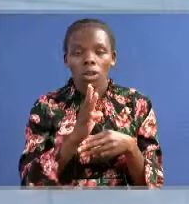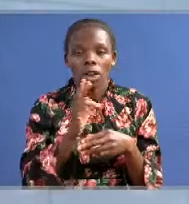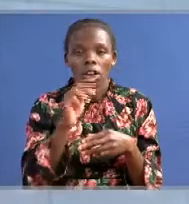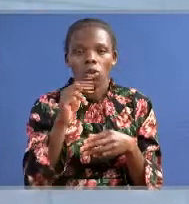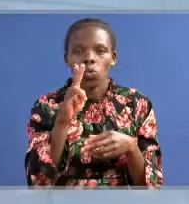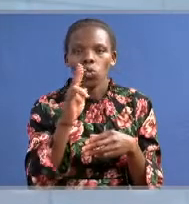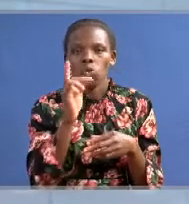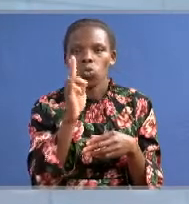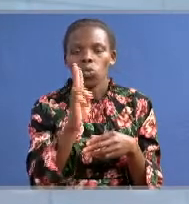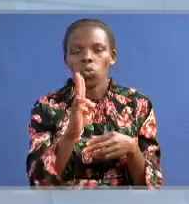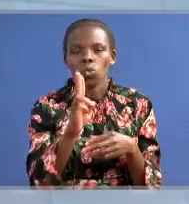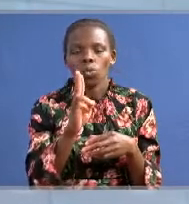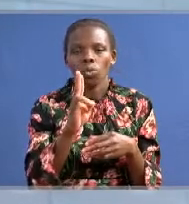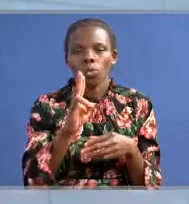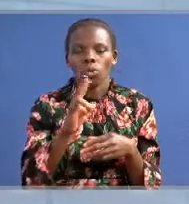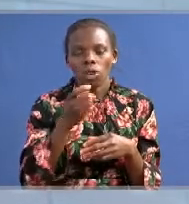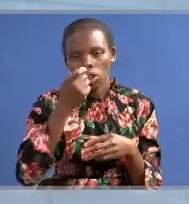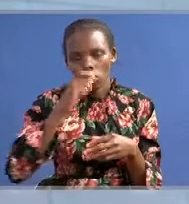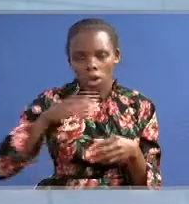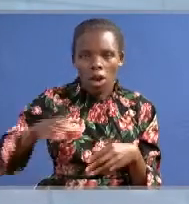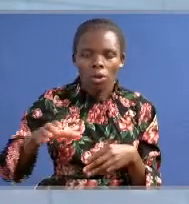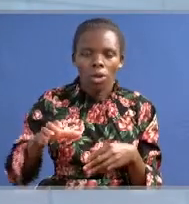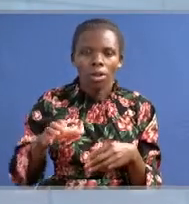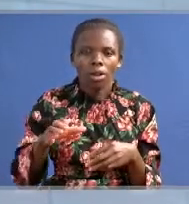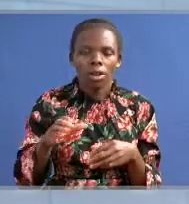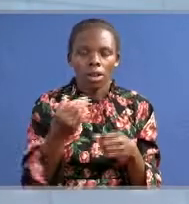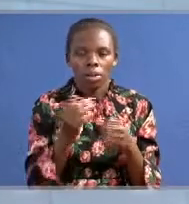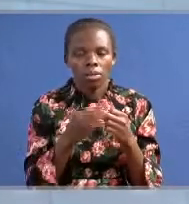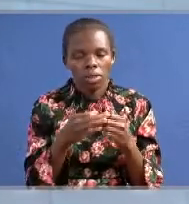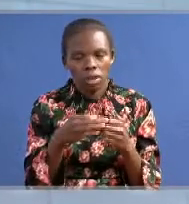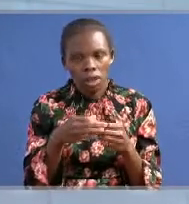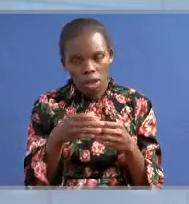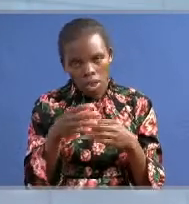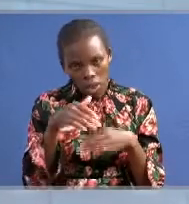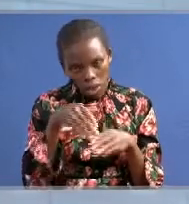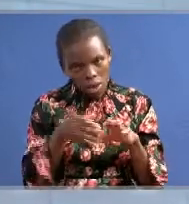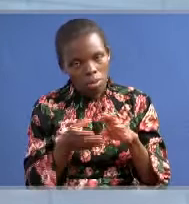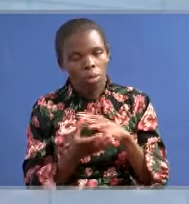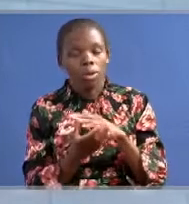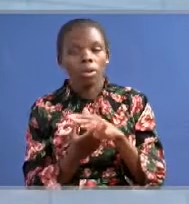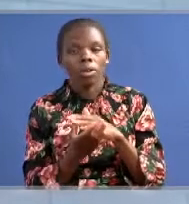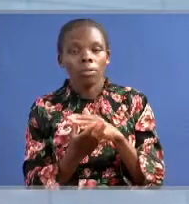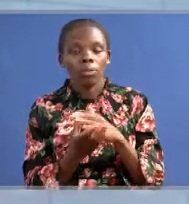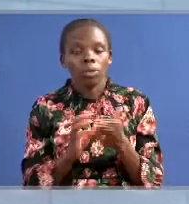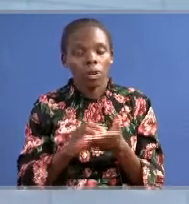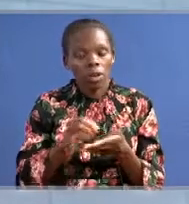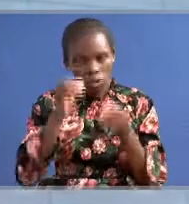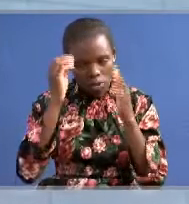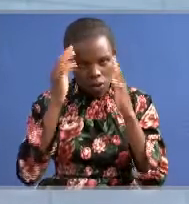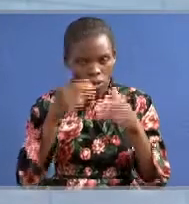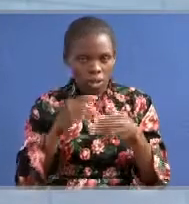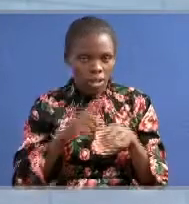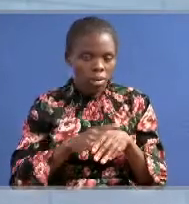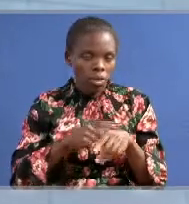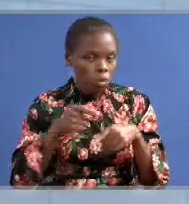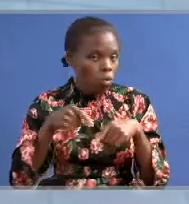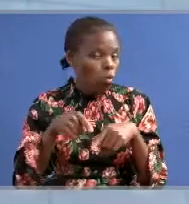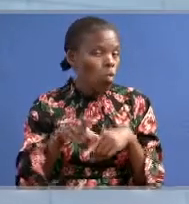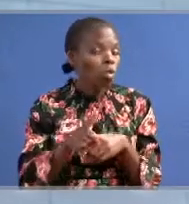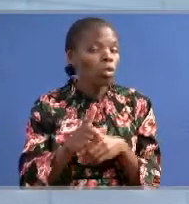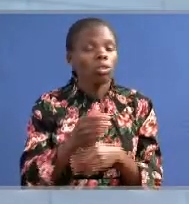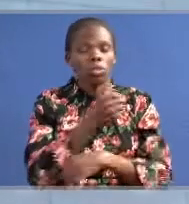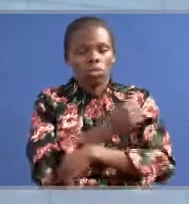eneo la Kwangima, kaunti ya Kitui, Alhamisi asubuhi. Inasemekana kwamba wanafunzi waliokuwa wakielekea shuleni